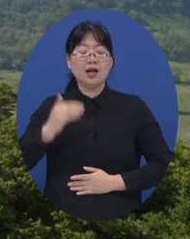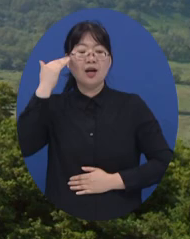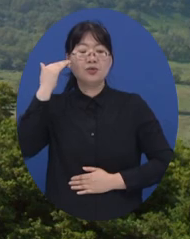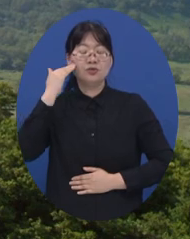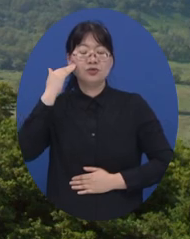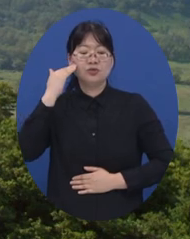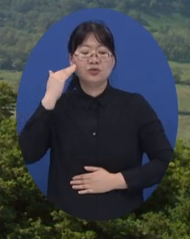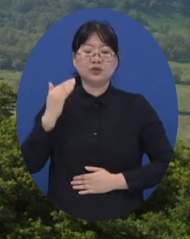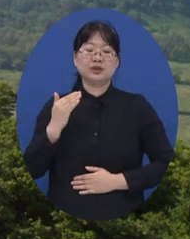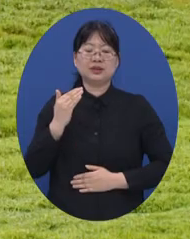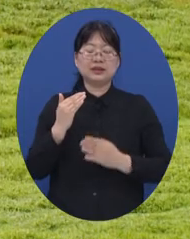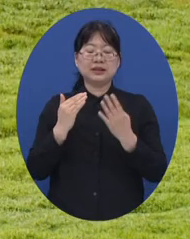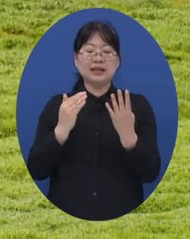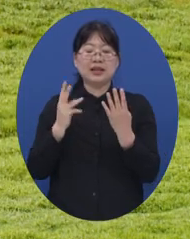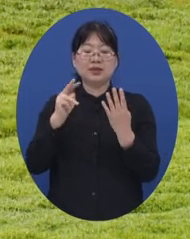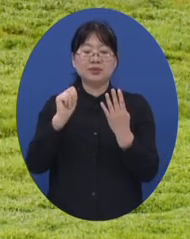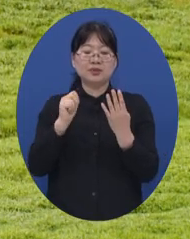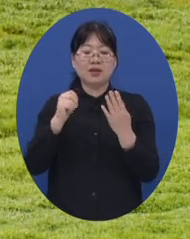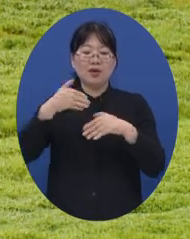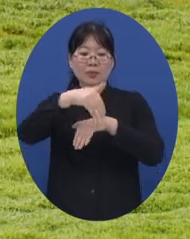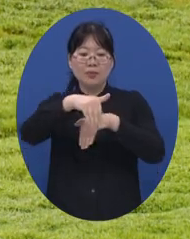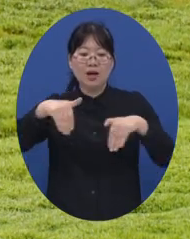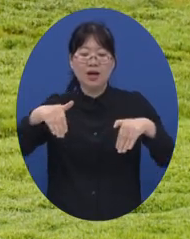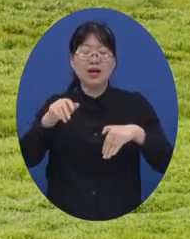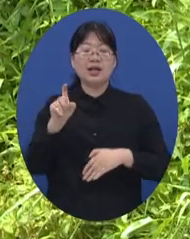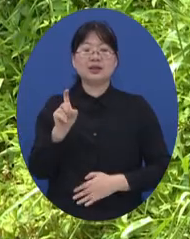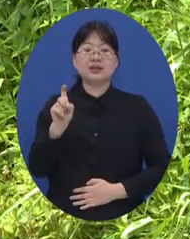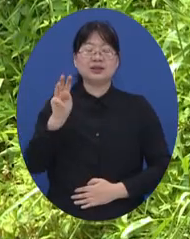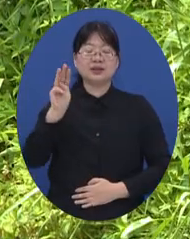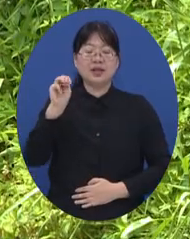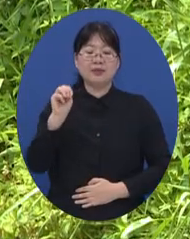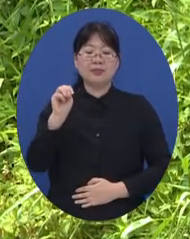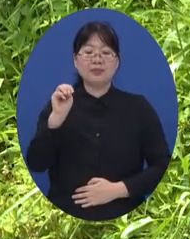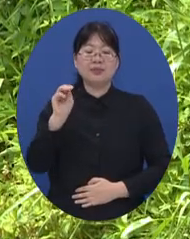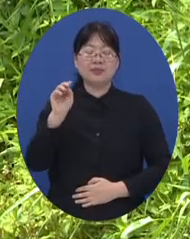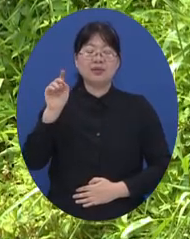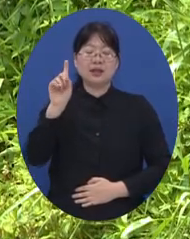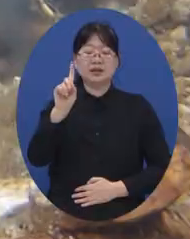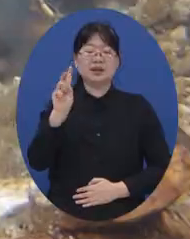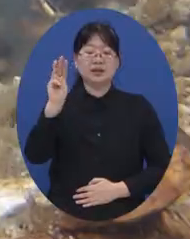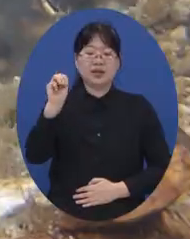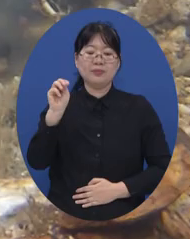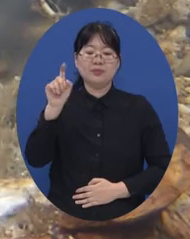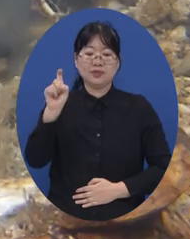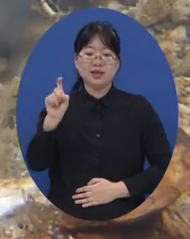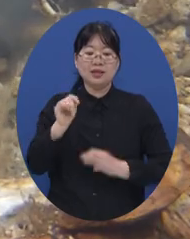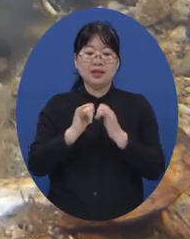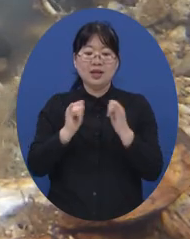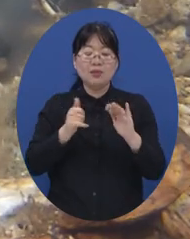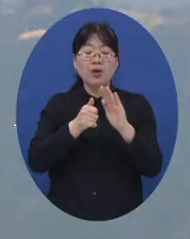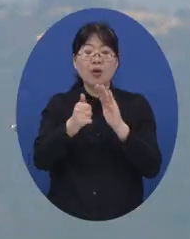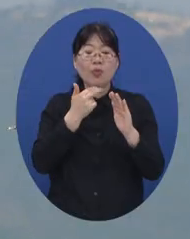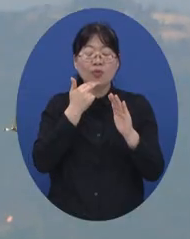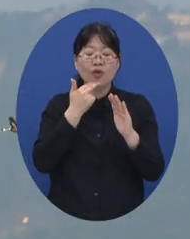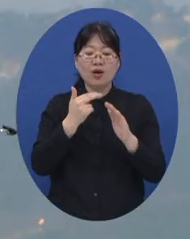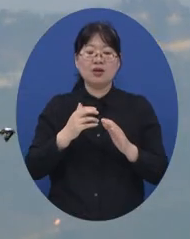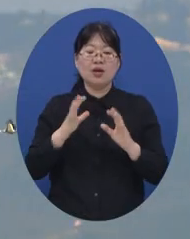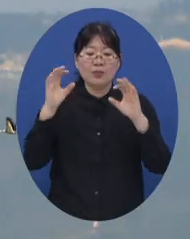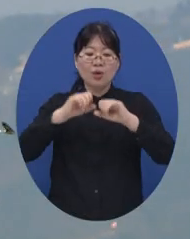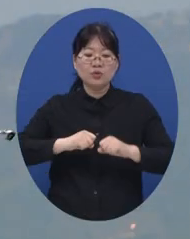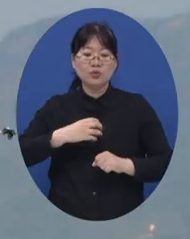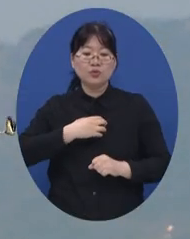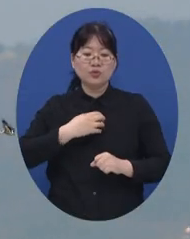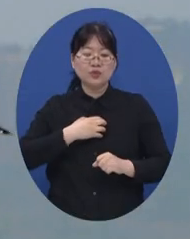한반도의 허리를 약 4km 폭으로 가르고 있는 DMZ. 사람이 드나들지 않아 멸종위기의 피난처로 생태적